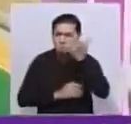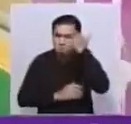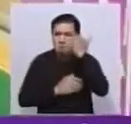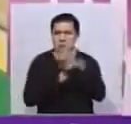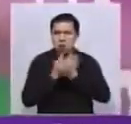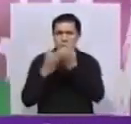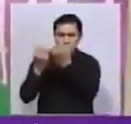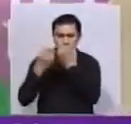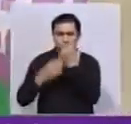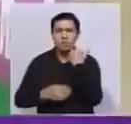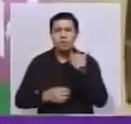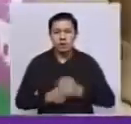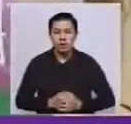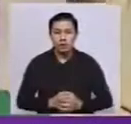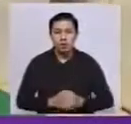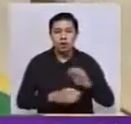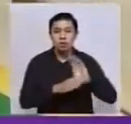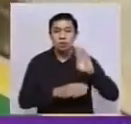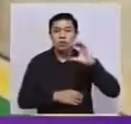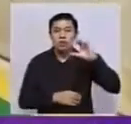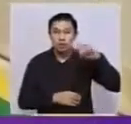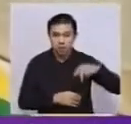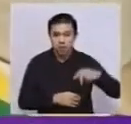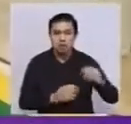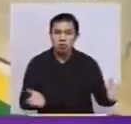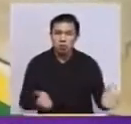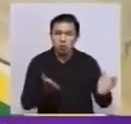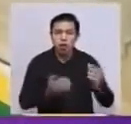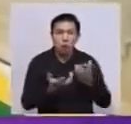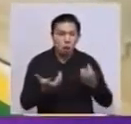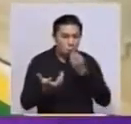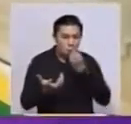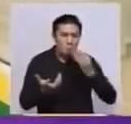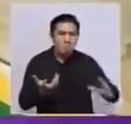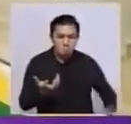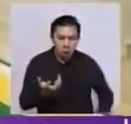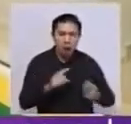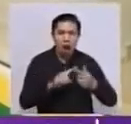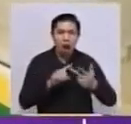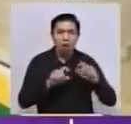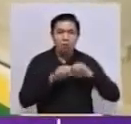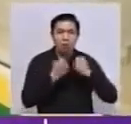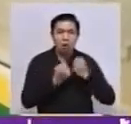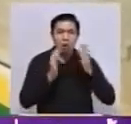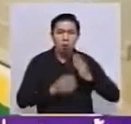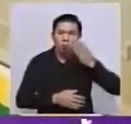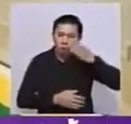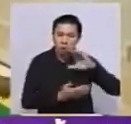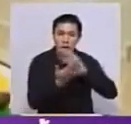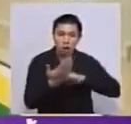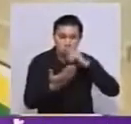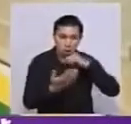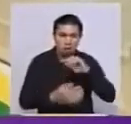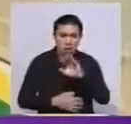างประเทศบริษัทเครือเจริญโภคภัณฑ์จะสนับสนุนด้านอาหารสุนัขส่วนสมาคมคนตาบอดแห่งประเทศไทย